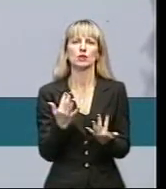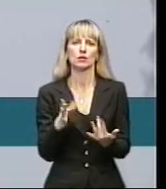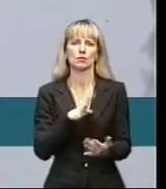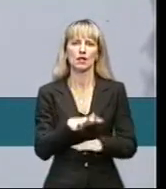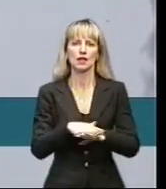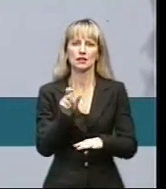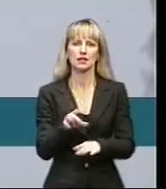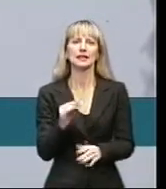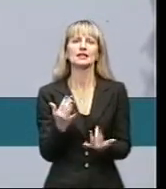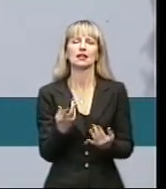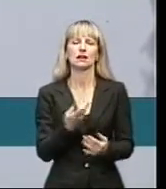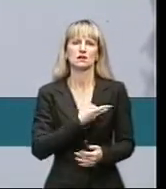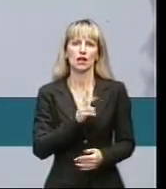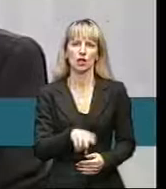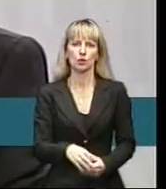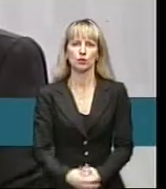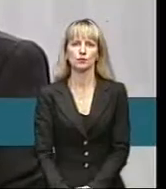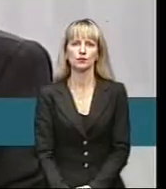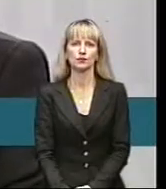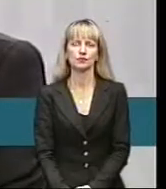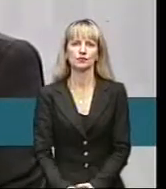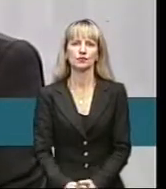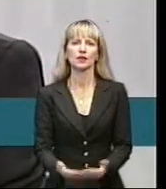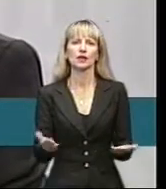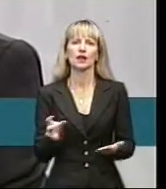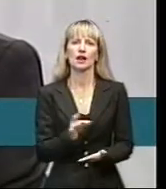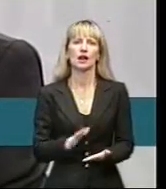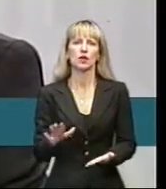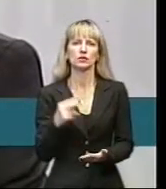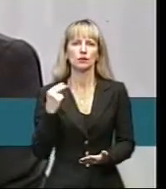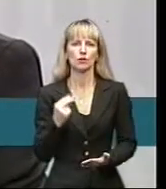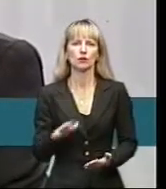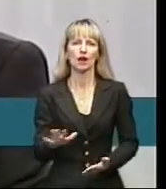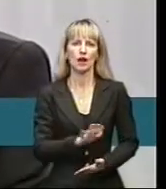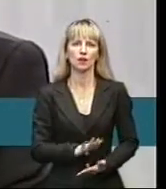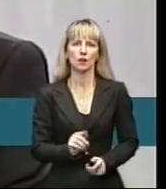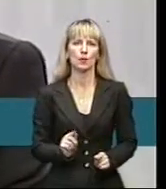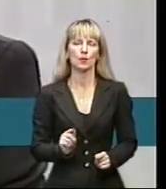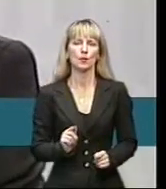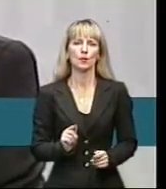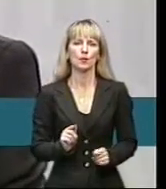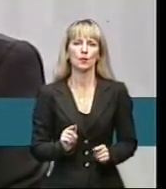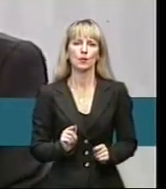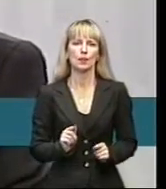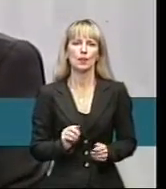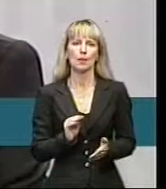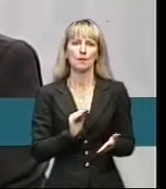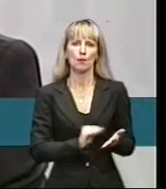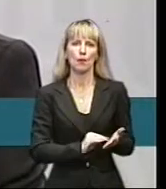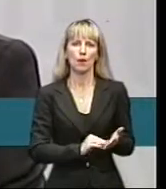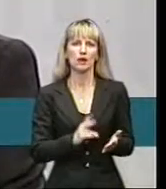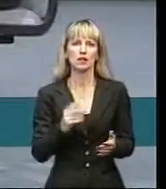скільки його загинуло. Які райони Запорізького краю потрапили на так звані «чорні